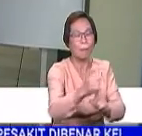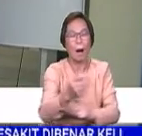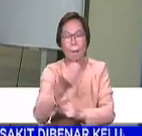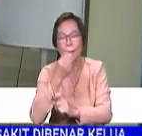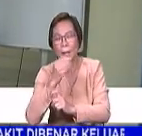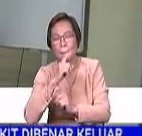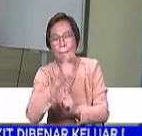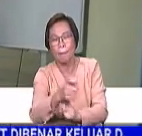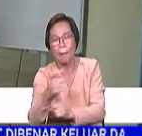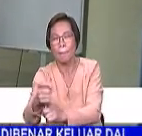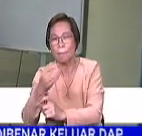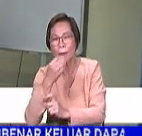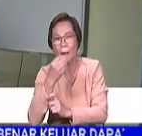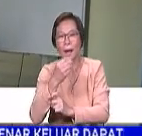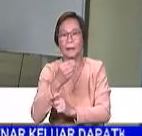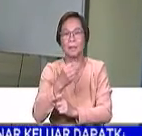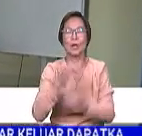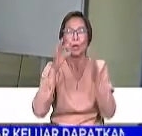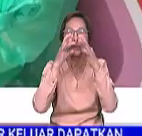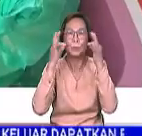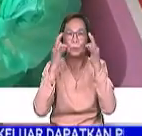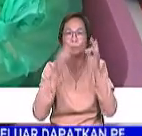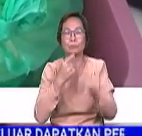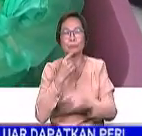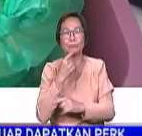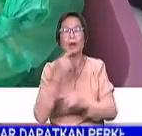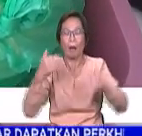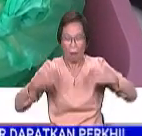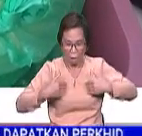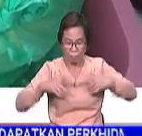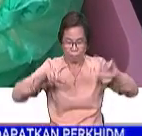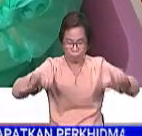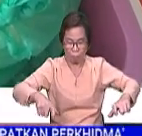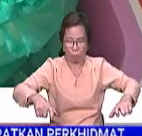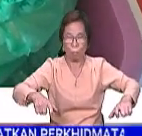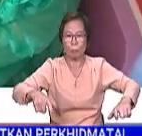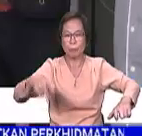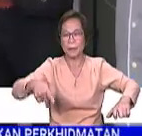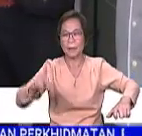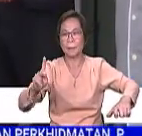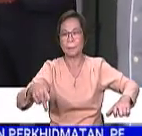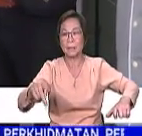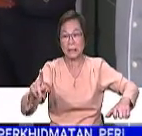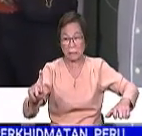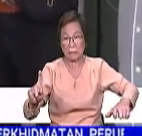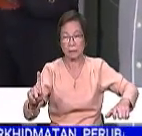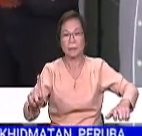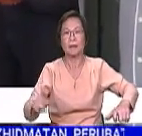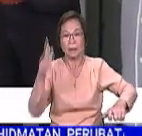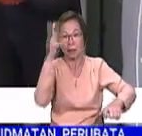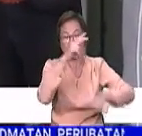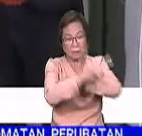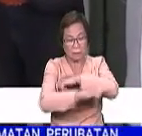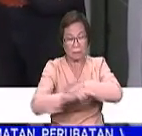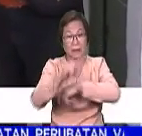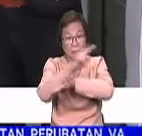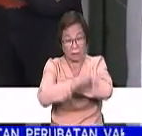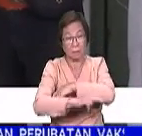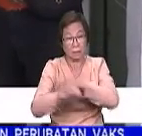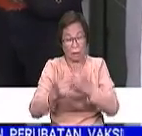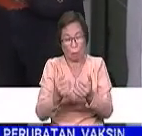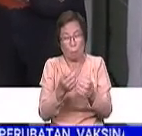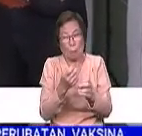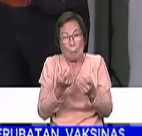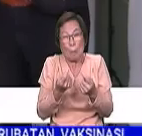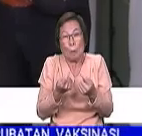basah Kampung Telaga air kucingnya adegan perintah kawalan pergerakkan diperketat kan tambah beliau kerajaan Negeri sedang